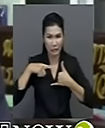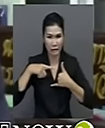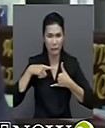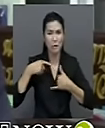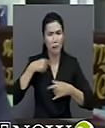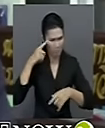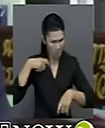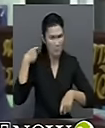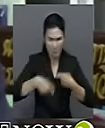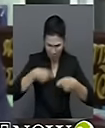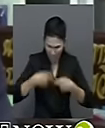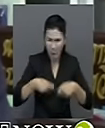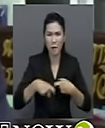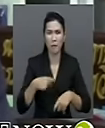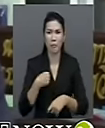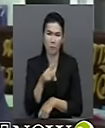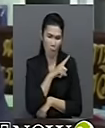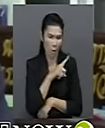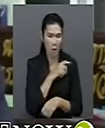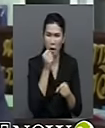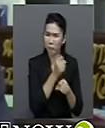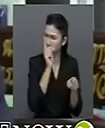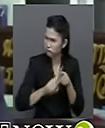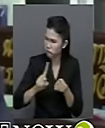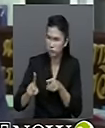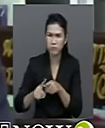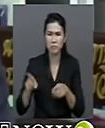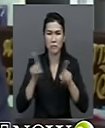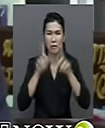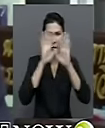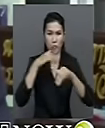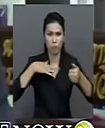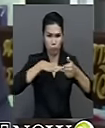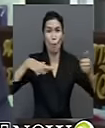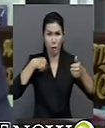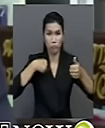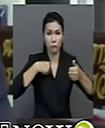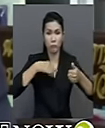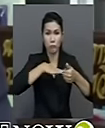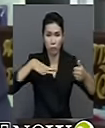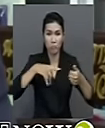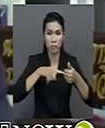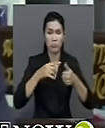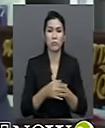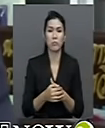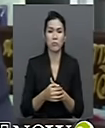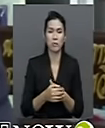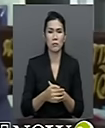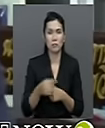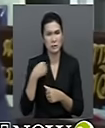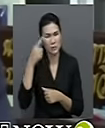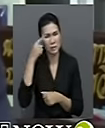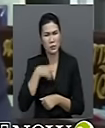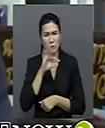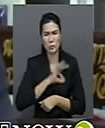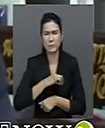นี้เขาลำบากมากเขาต้องรับผิดชอบงานทุกอย่างเหมือนกับเป็นหัวหน้าครอบครัวเองเลยมีความคิดน้